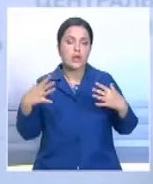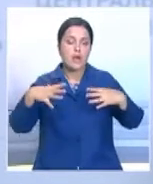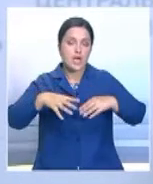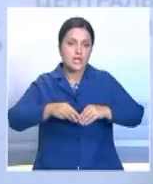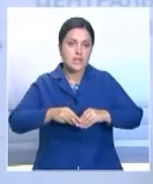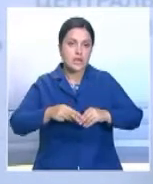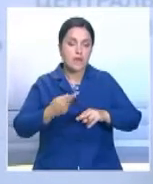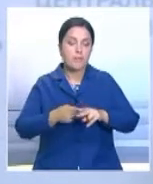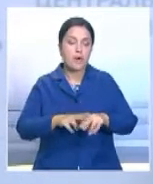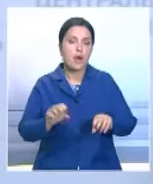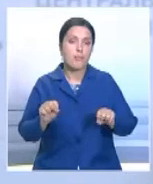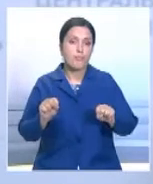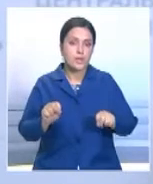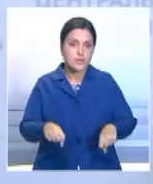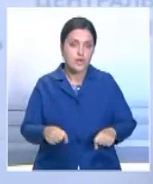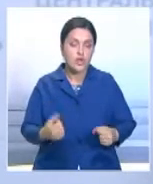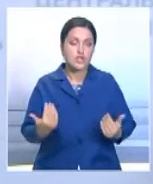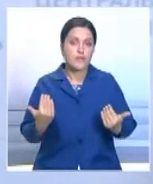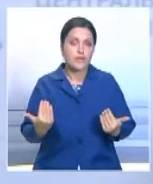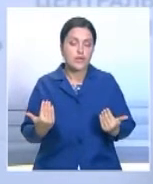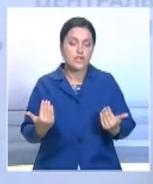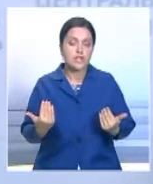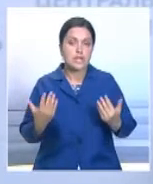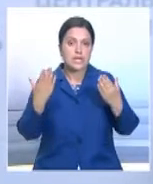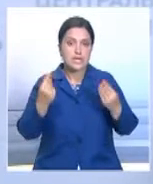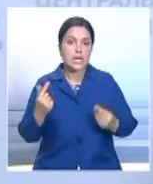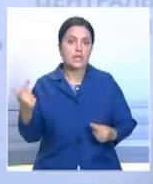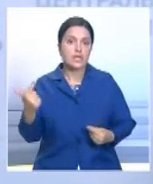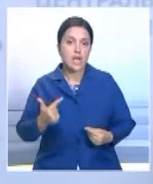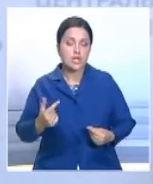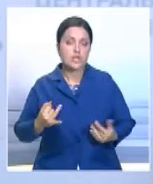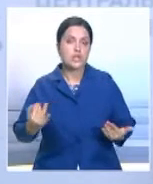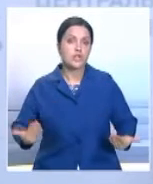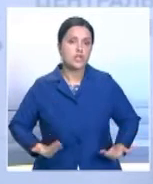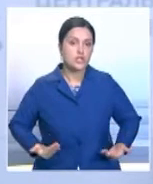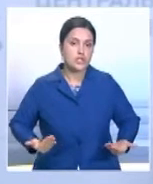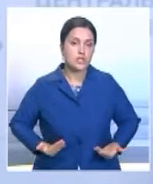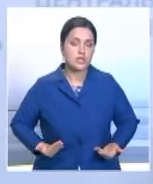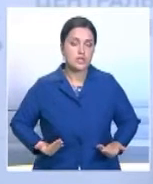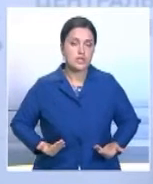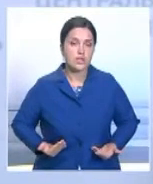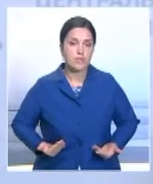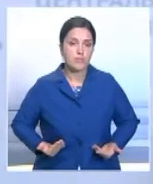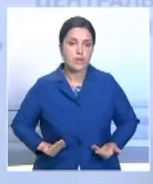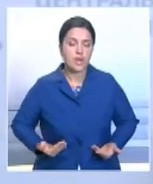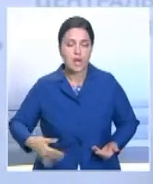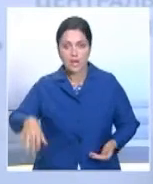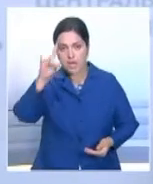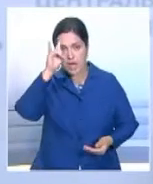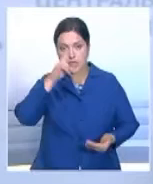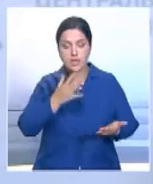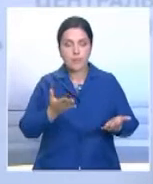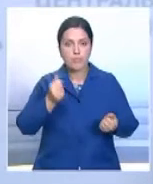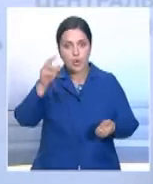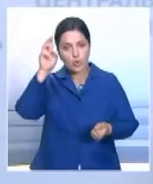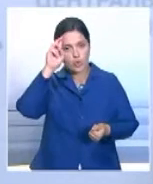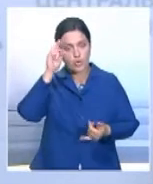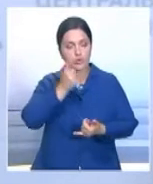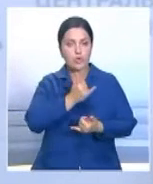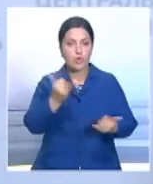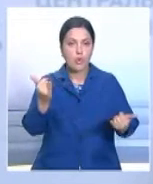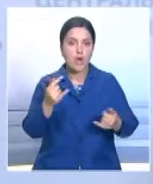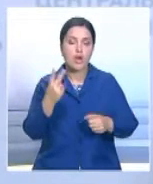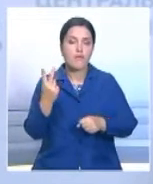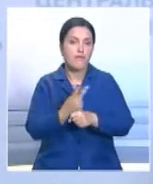позволит на сегодняшний день гражданам, жителям нашей страны получать государственную услугу не дважды,